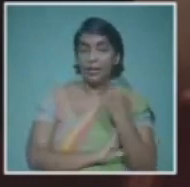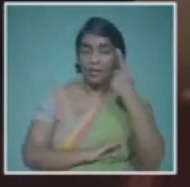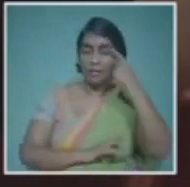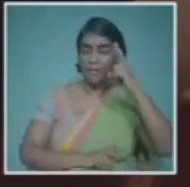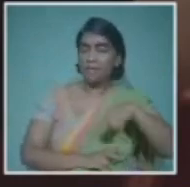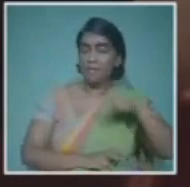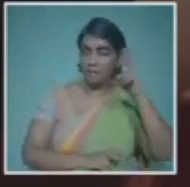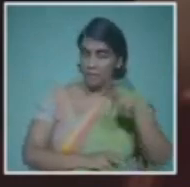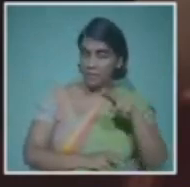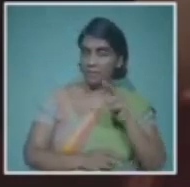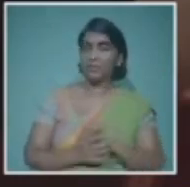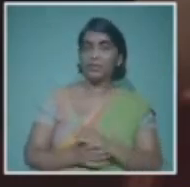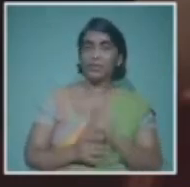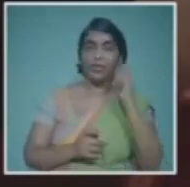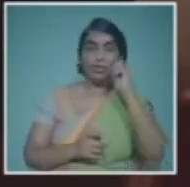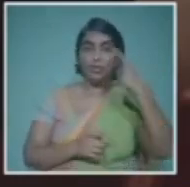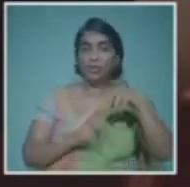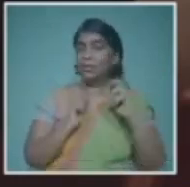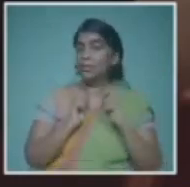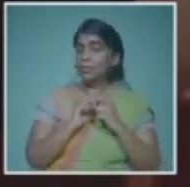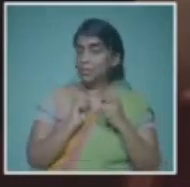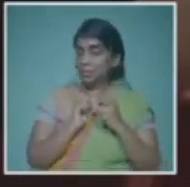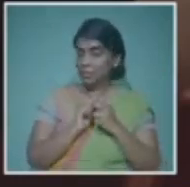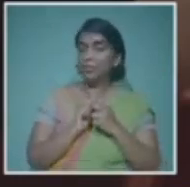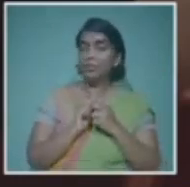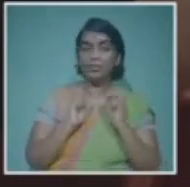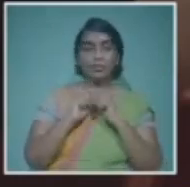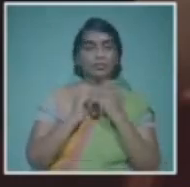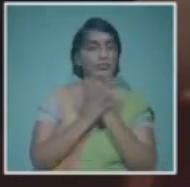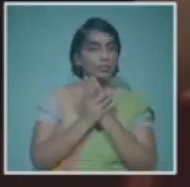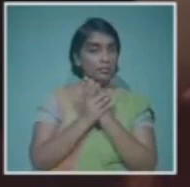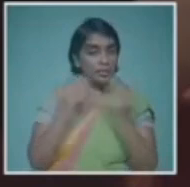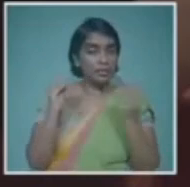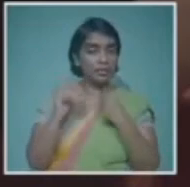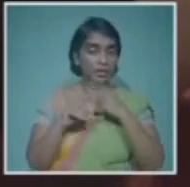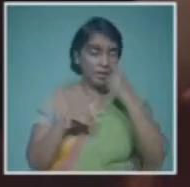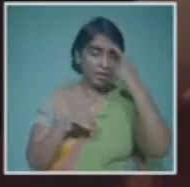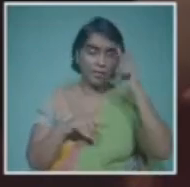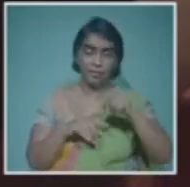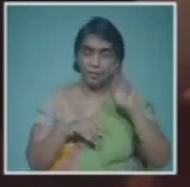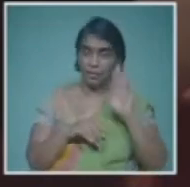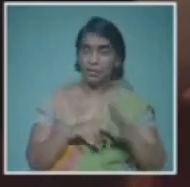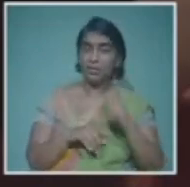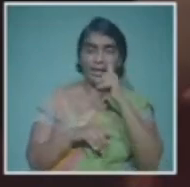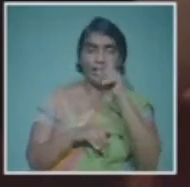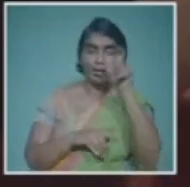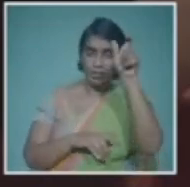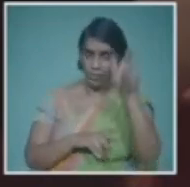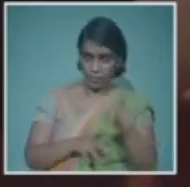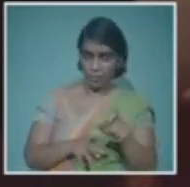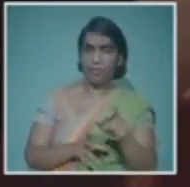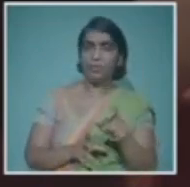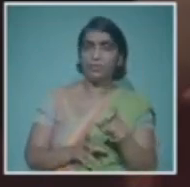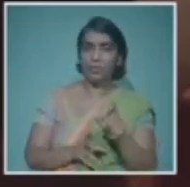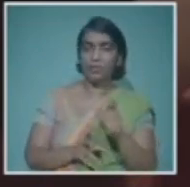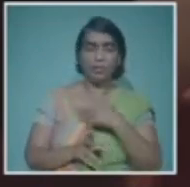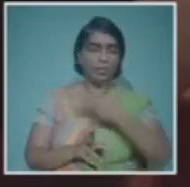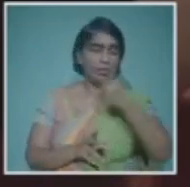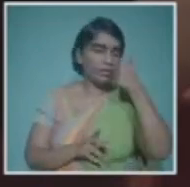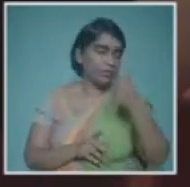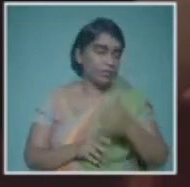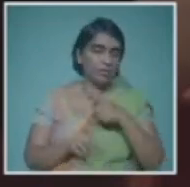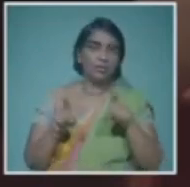කරන, ජනවාර්ගික අර්බුදය වලට විසඳුම ගෙනන්න ඕනේ කියලා විශ්වාස කරන එක පුද්ගලයෙක්